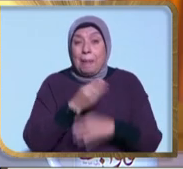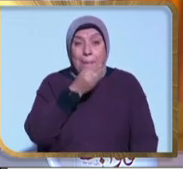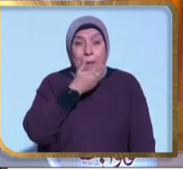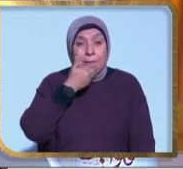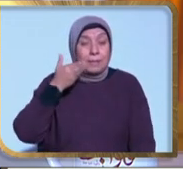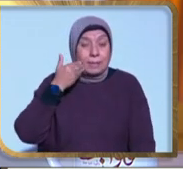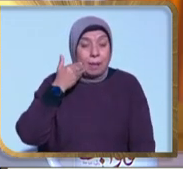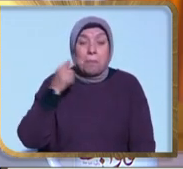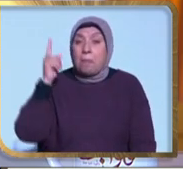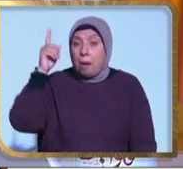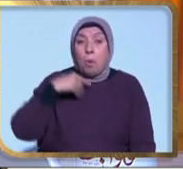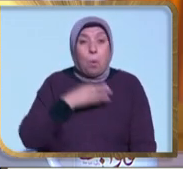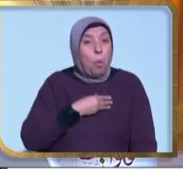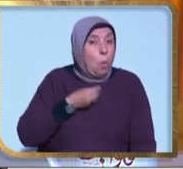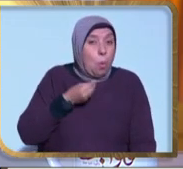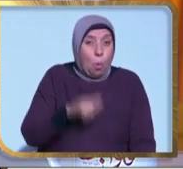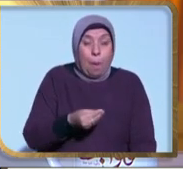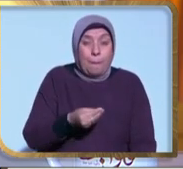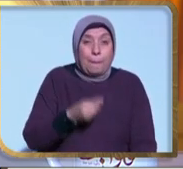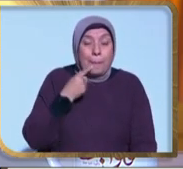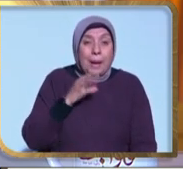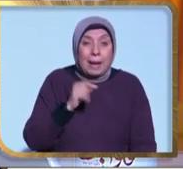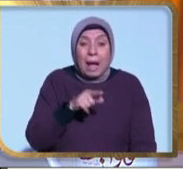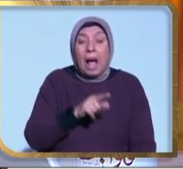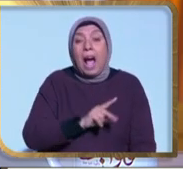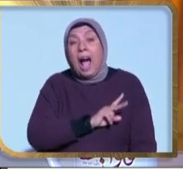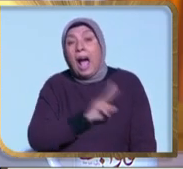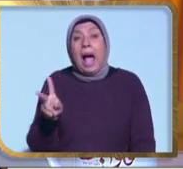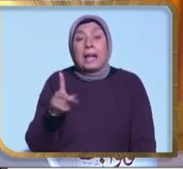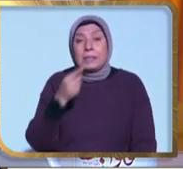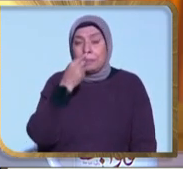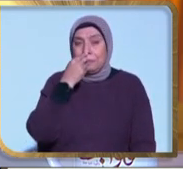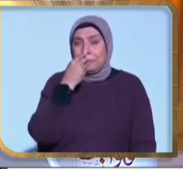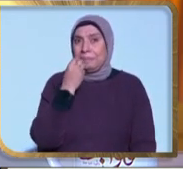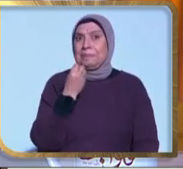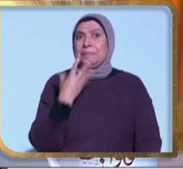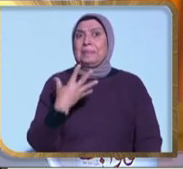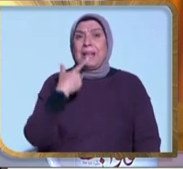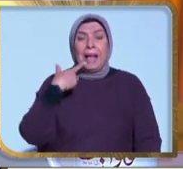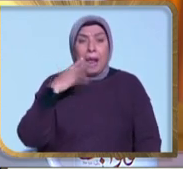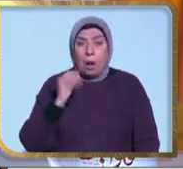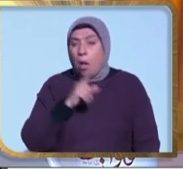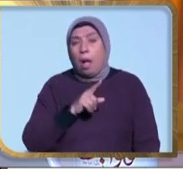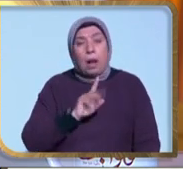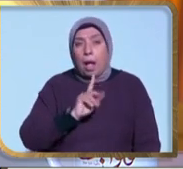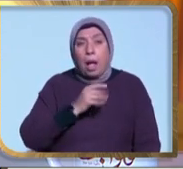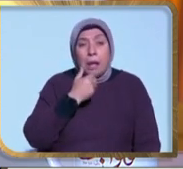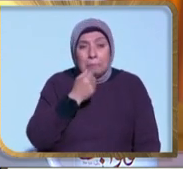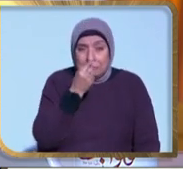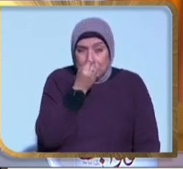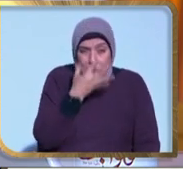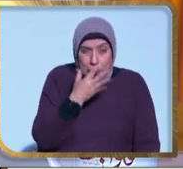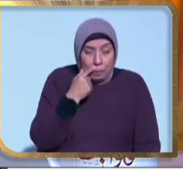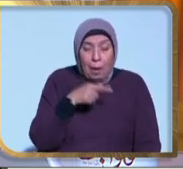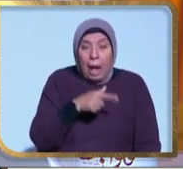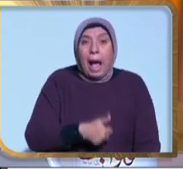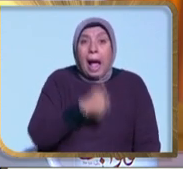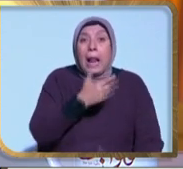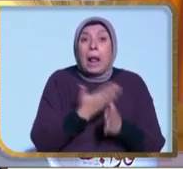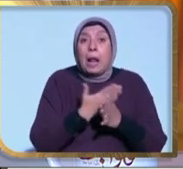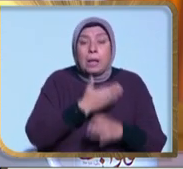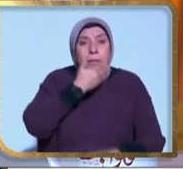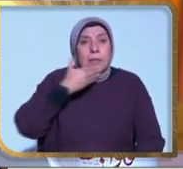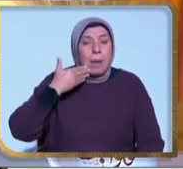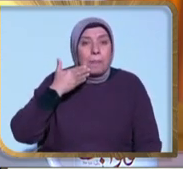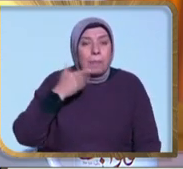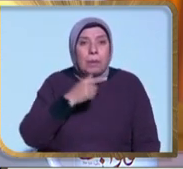ريح المسك فامروا ربنا سبحانه وتعالى ان يزيد على ال 30 يوم اللي تعبدهم وصمهم